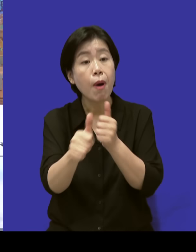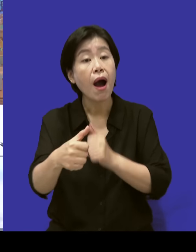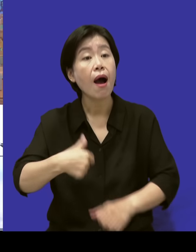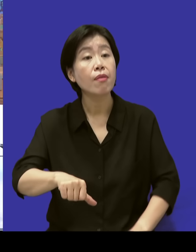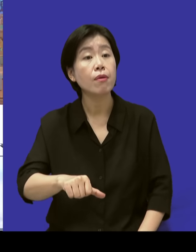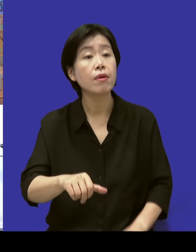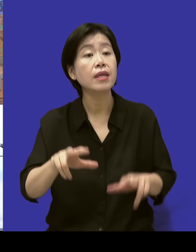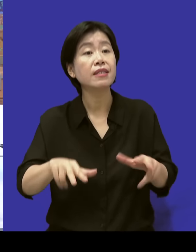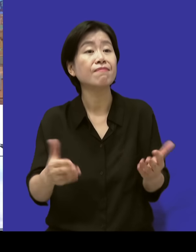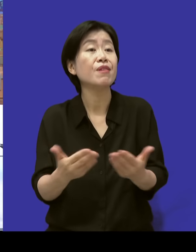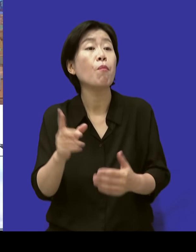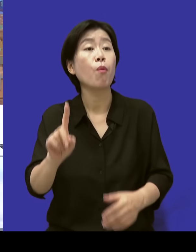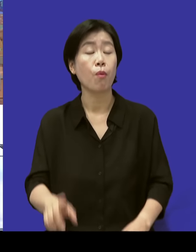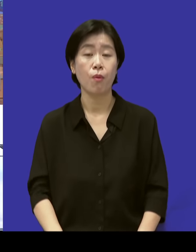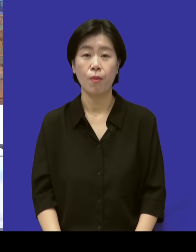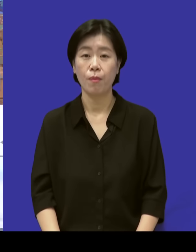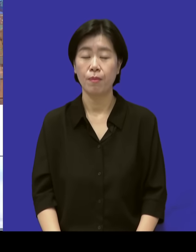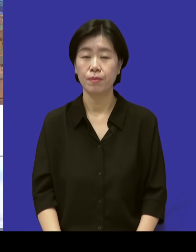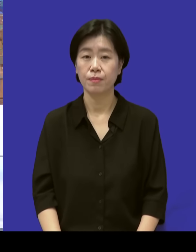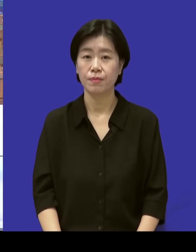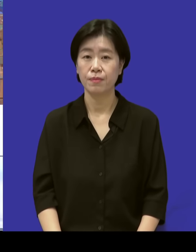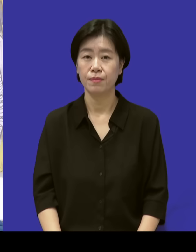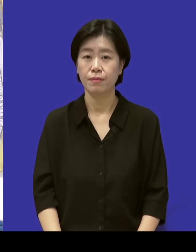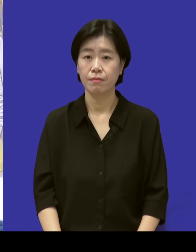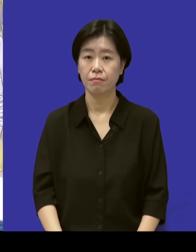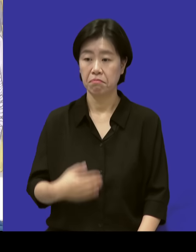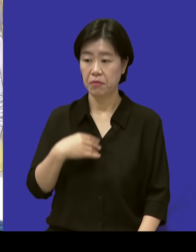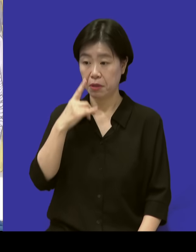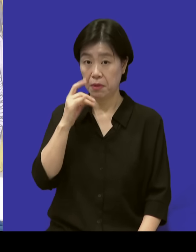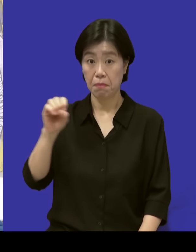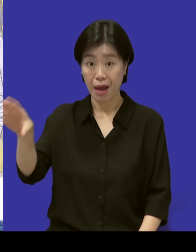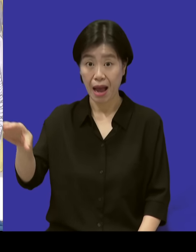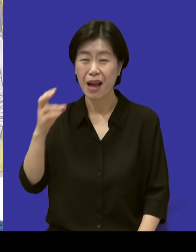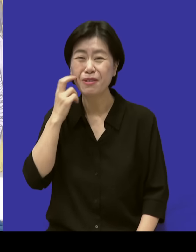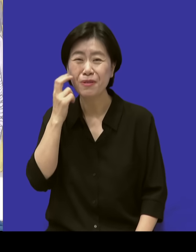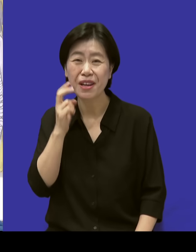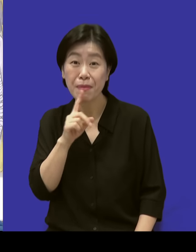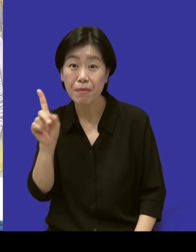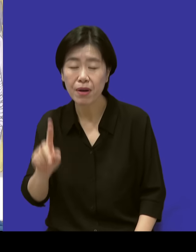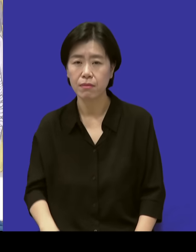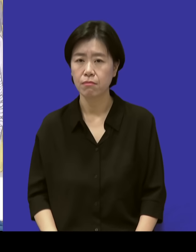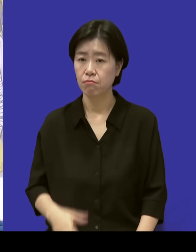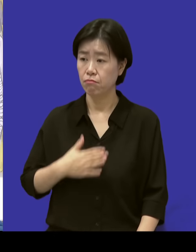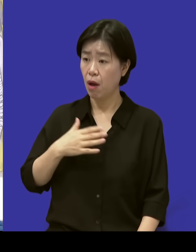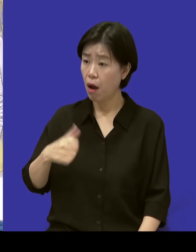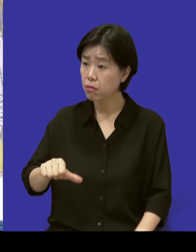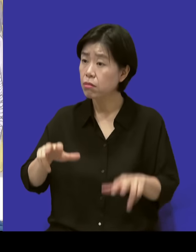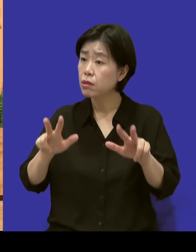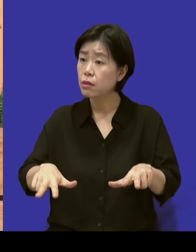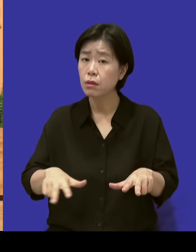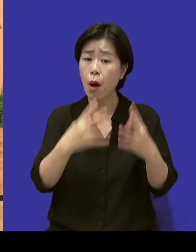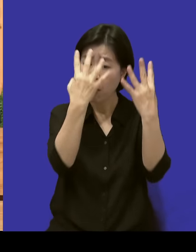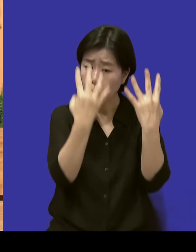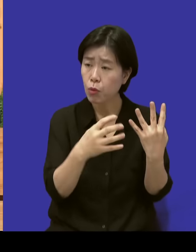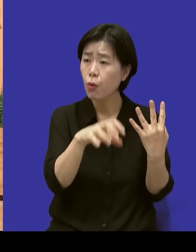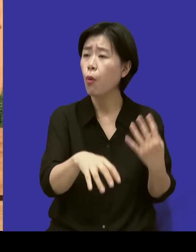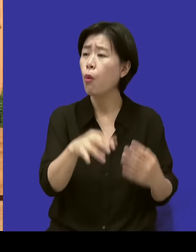하노? 이렇게 예. 물어보신 거예요. 그래서 예. 우리 어머니가 그냥 농담처럼 우리 아들 지금 교도소에 있어.